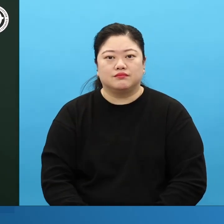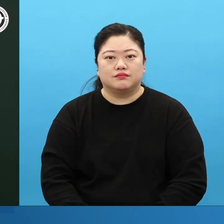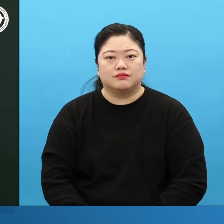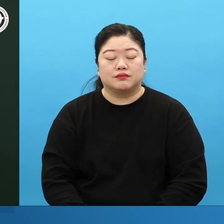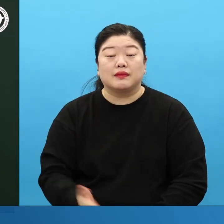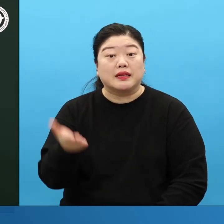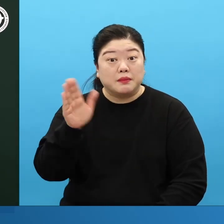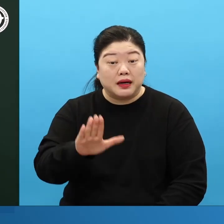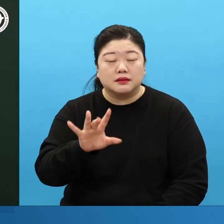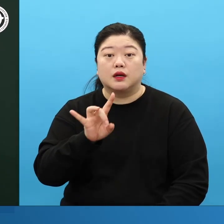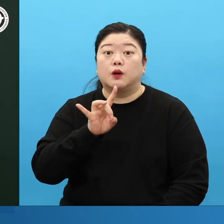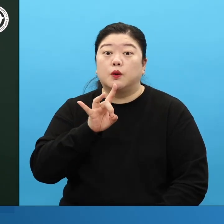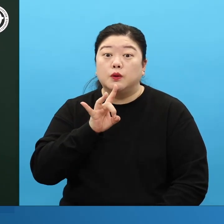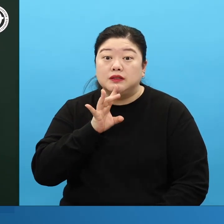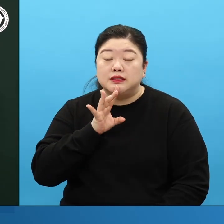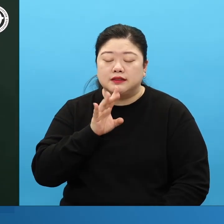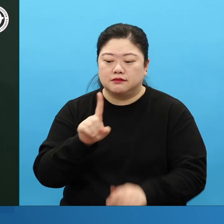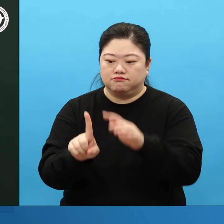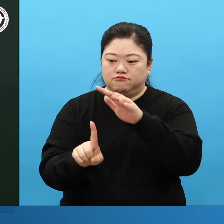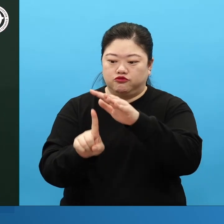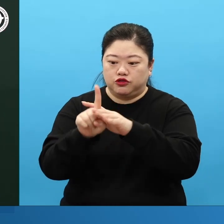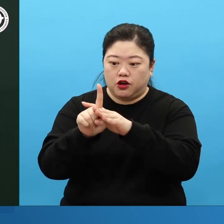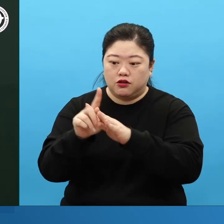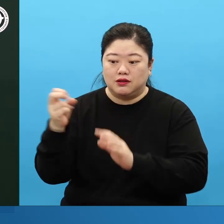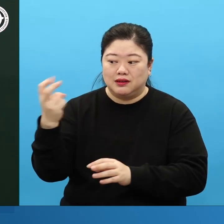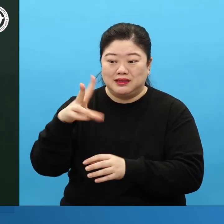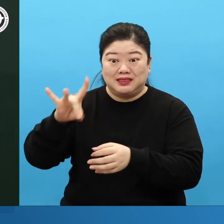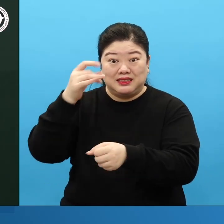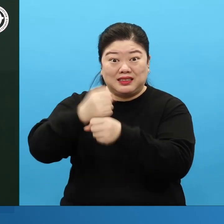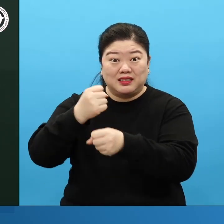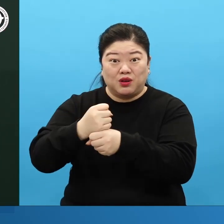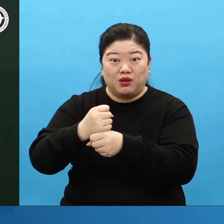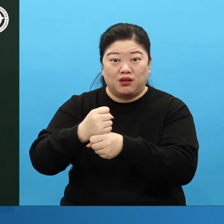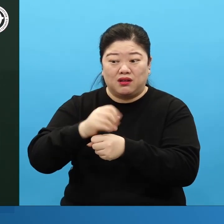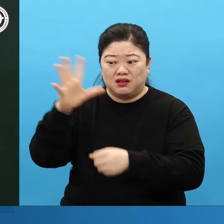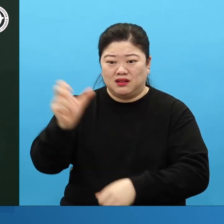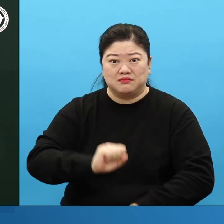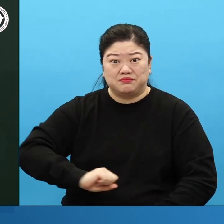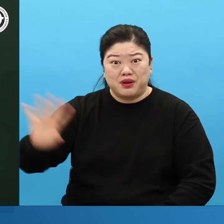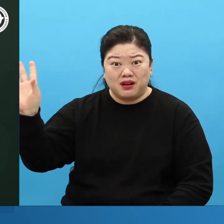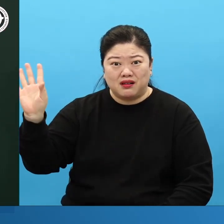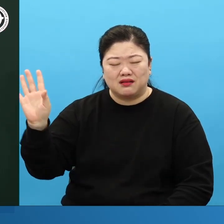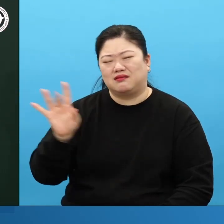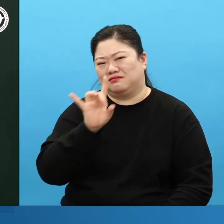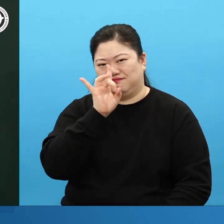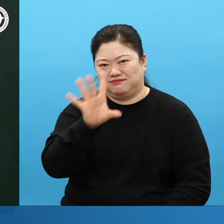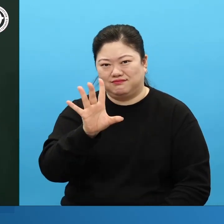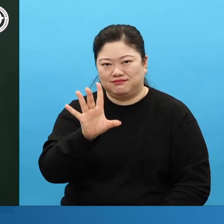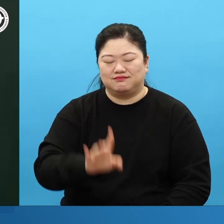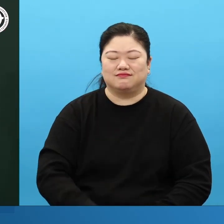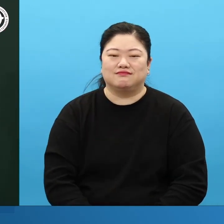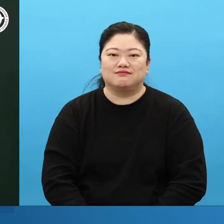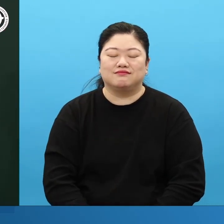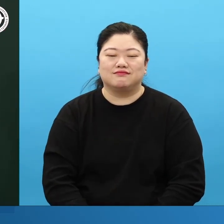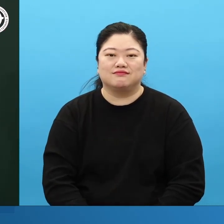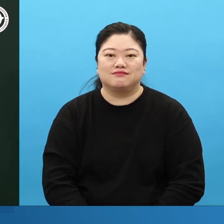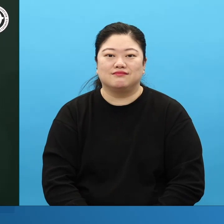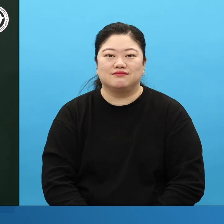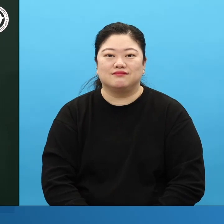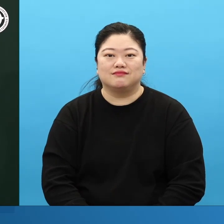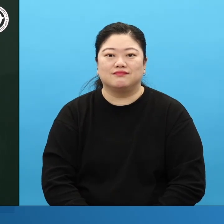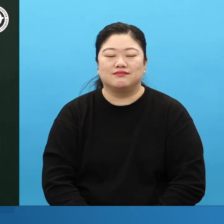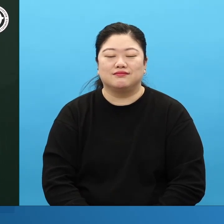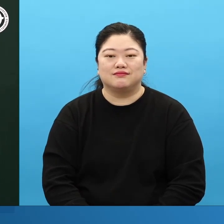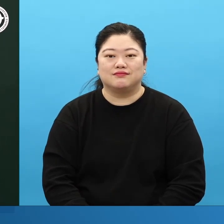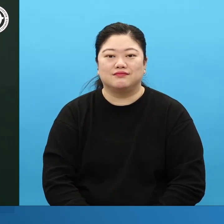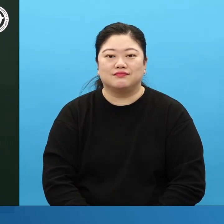뭐 흔들이 됩니다. Remanentes deben de recordar esto. Podemos ser movidos, podemos hacer otras cosas, pero eso no es importante. Si no vemos esto, es un problema muy grave en